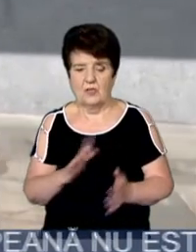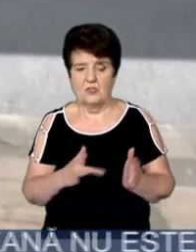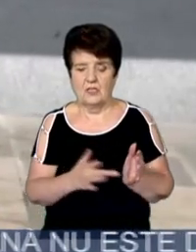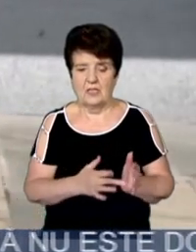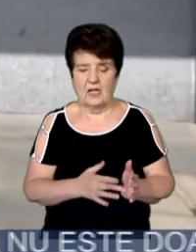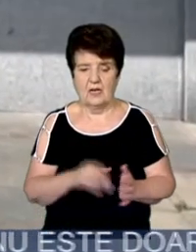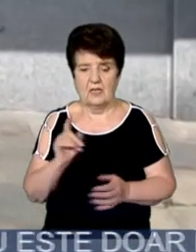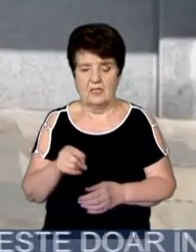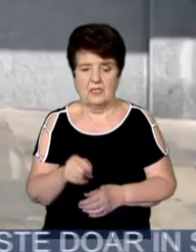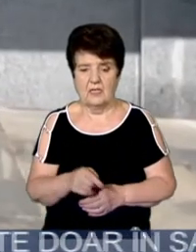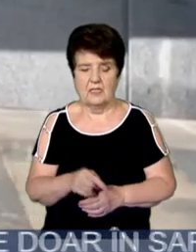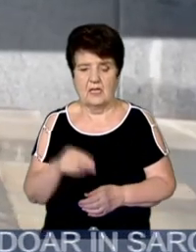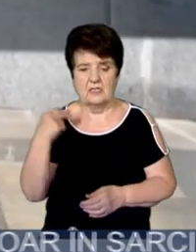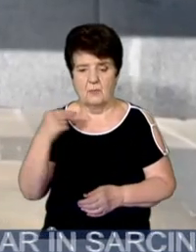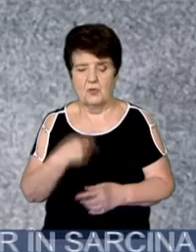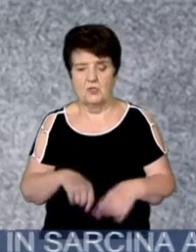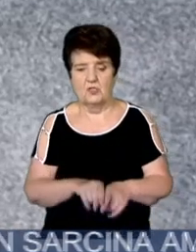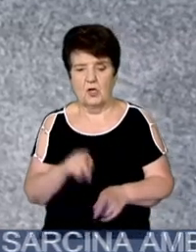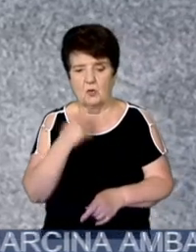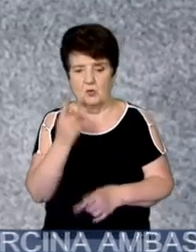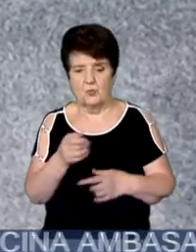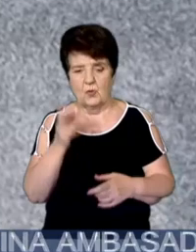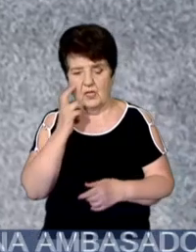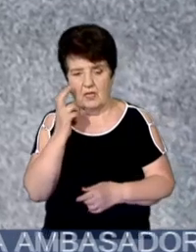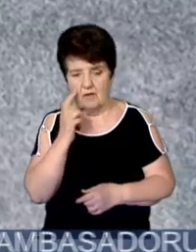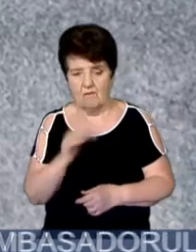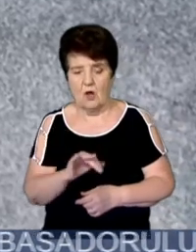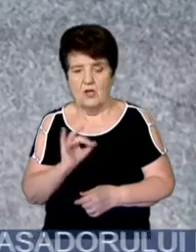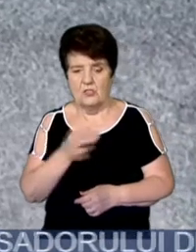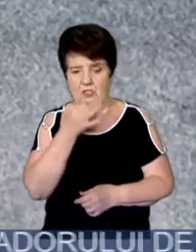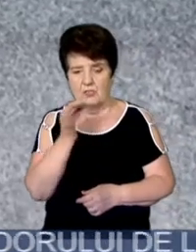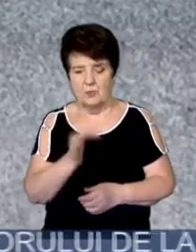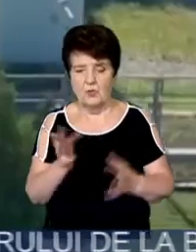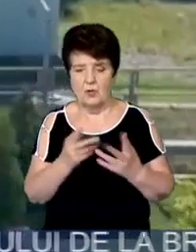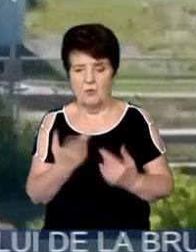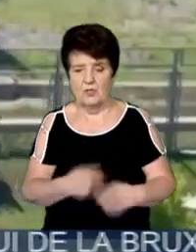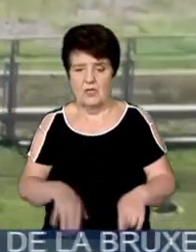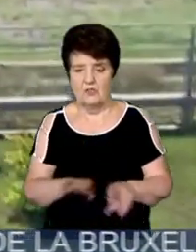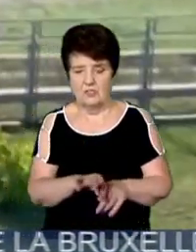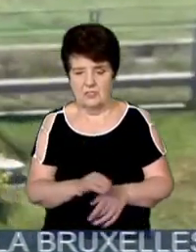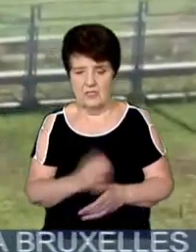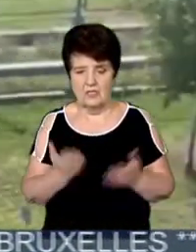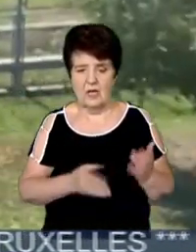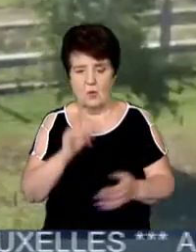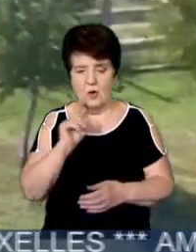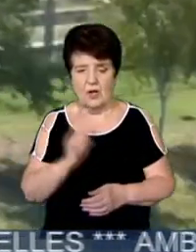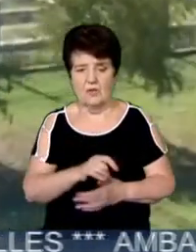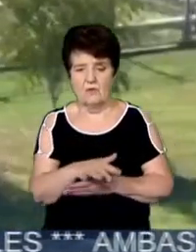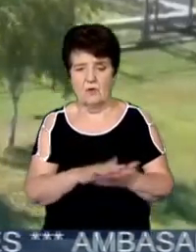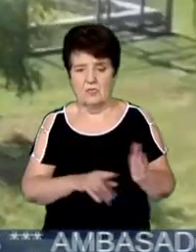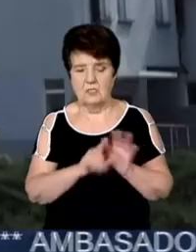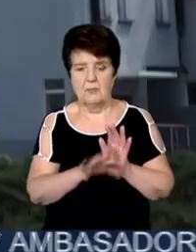nucleară din Zaporojie, așa cum pretind autoritățile de la Kiev, și anunță că ar lua în calcul închiderea acesteia dacă ucrainenii vor